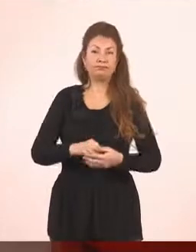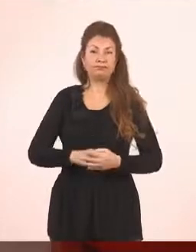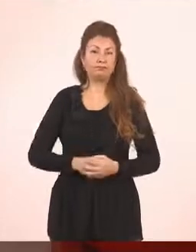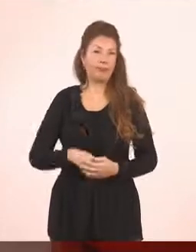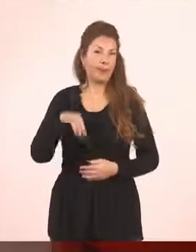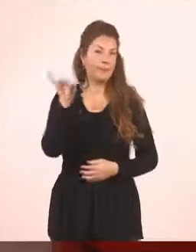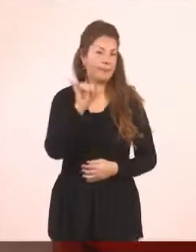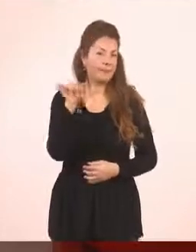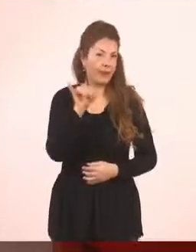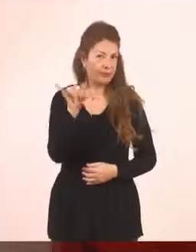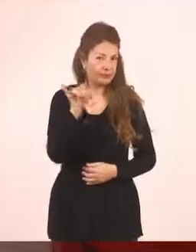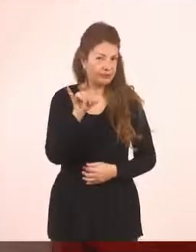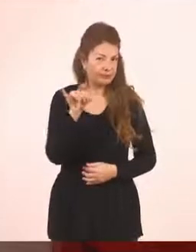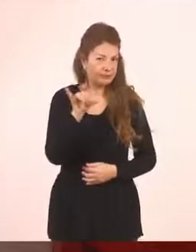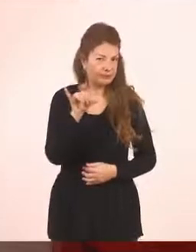Την Πέμπτη